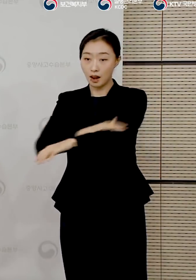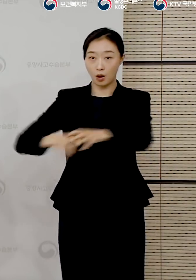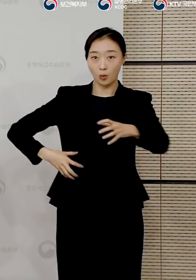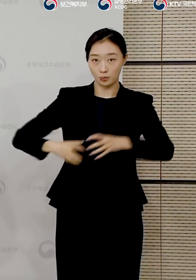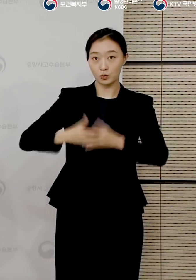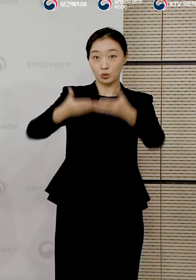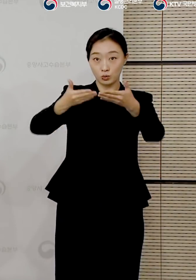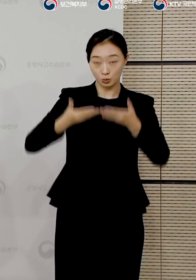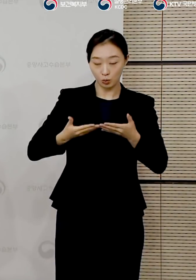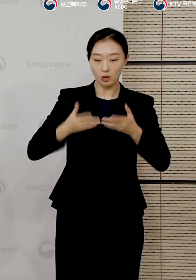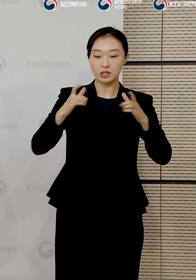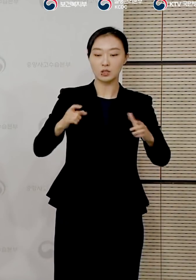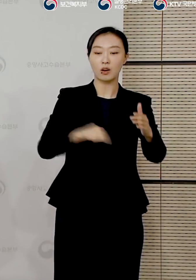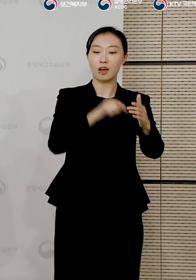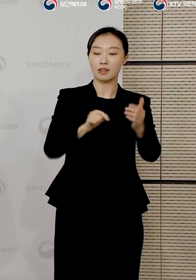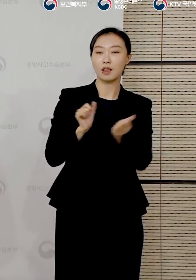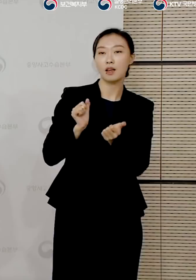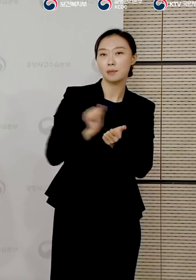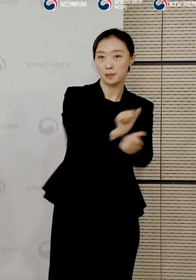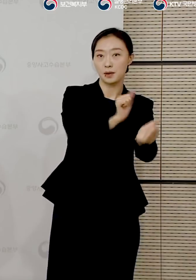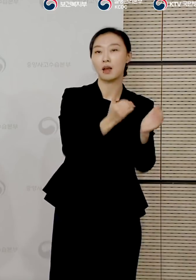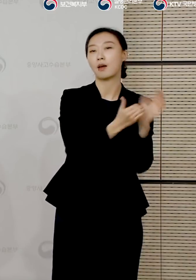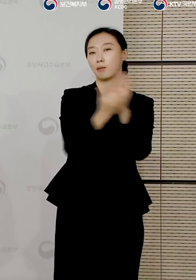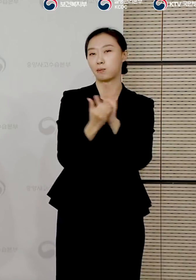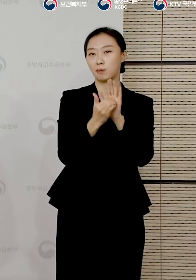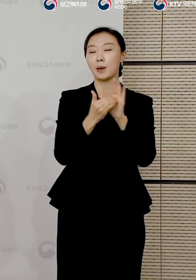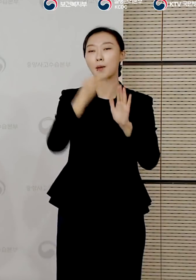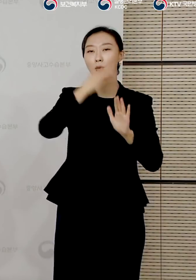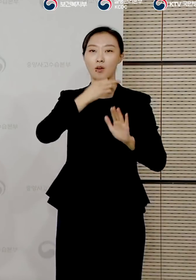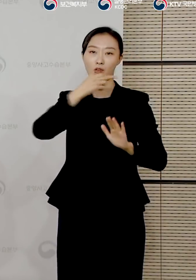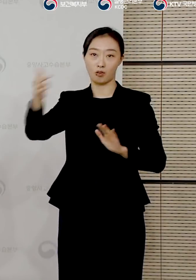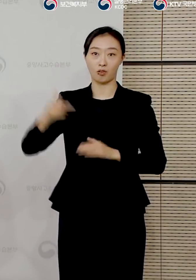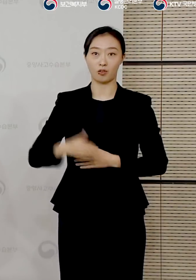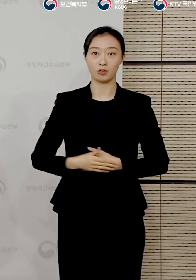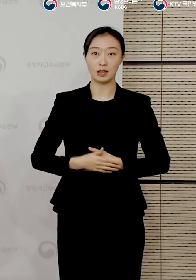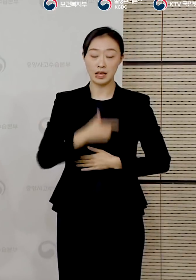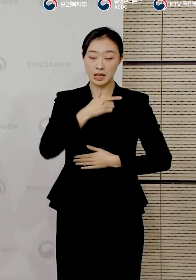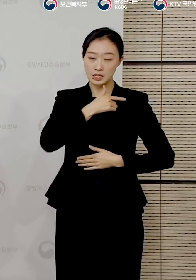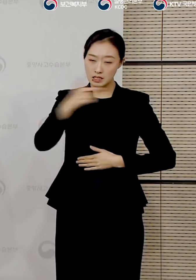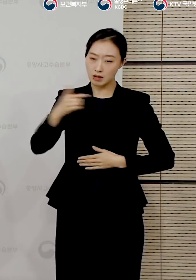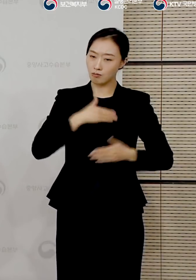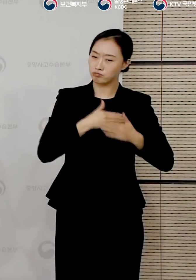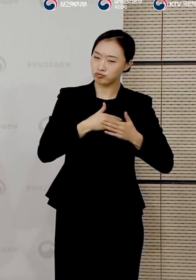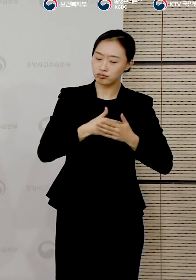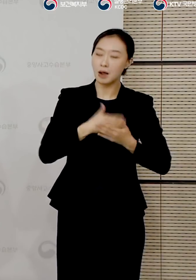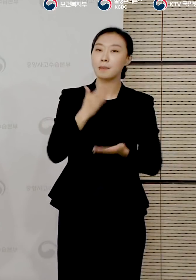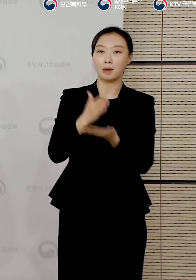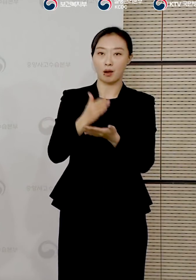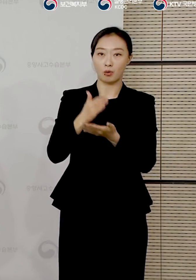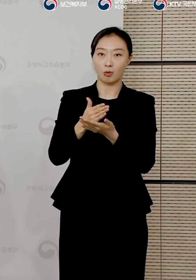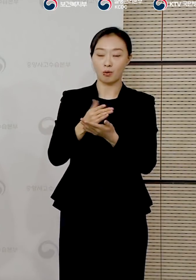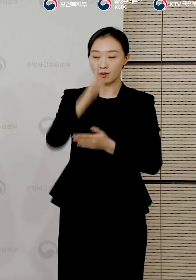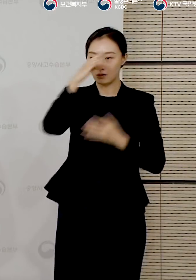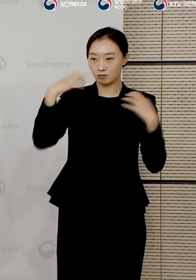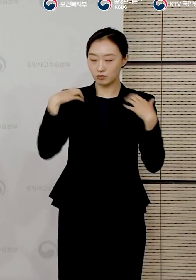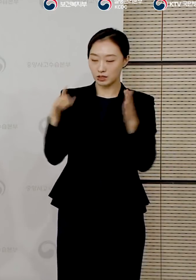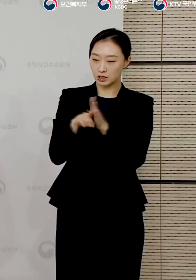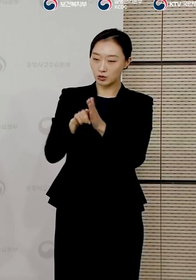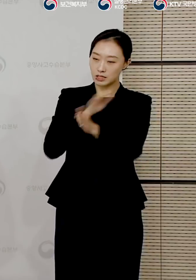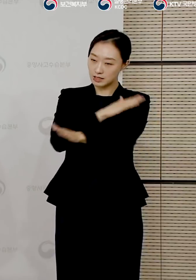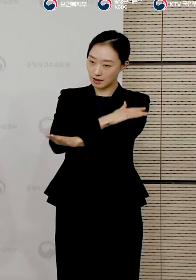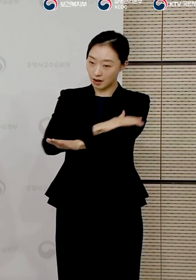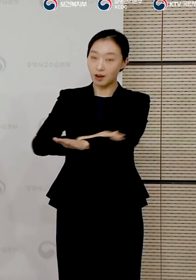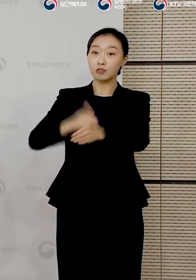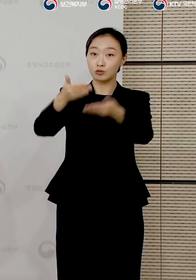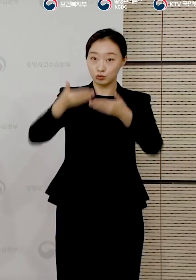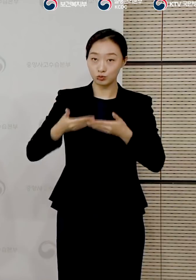지역 전파를 효과적으로 차단할 수 있습니다. 지나친 불안을 가지지 말고 정부의 조치를 신뢰하고 함께 협조해